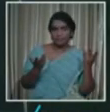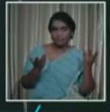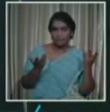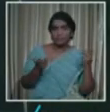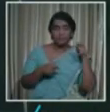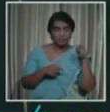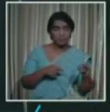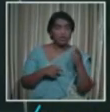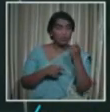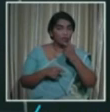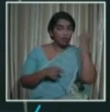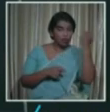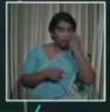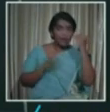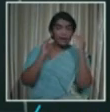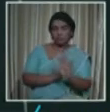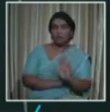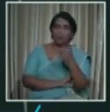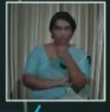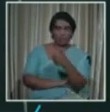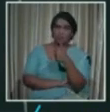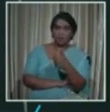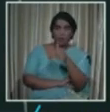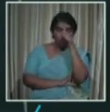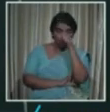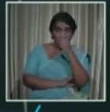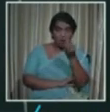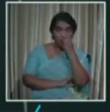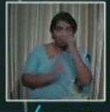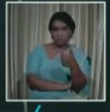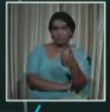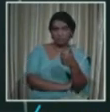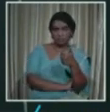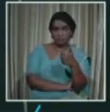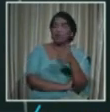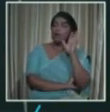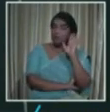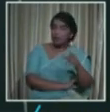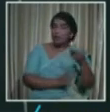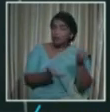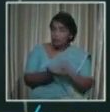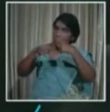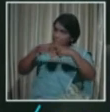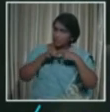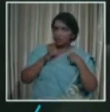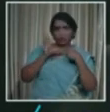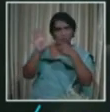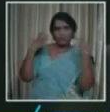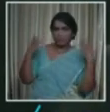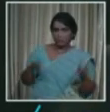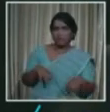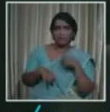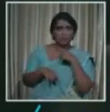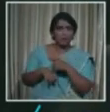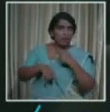मैं मुदाल होयला हादबु गेवाल गिनतीबा पाऊगे काल मैं हो रहा का आप एवा गिनतीबे के साधारण है मैं तावत थोड़ा का मन तुवेला आने मैं तुम्हा मैं